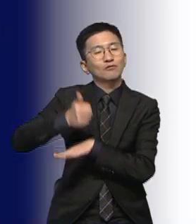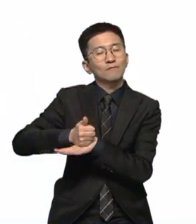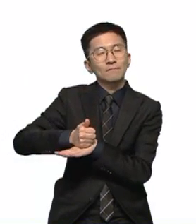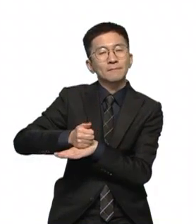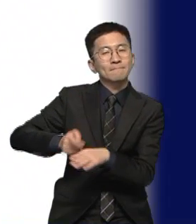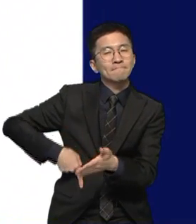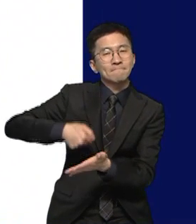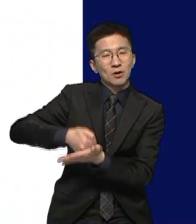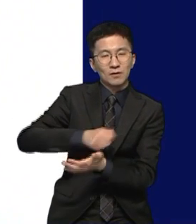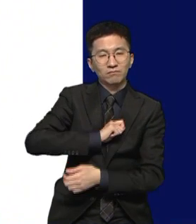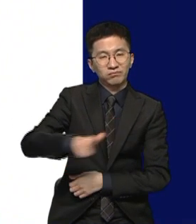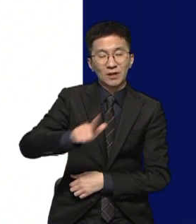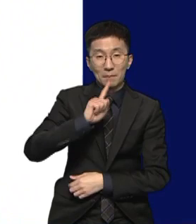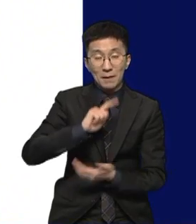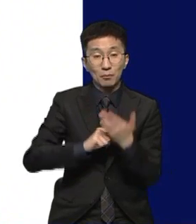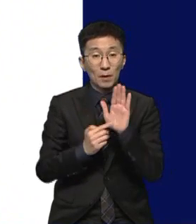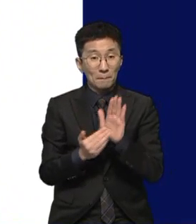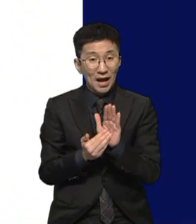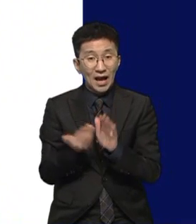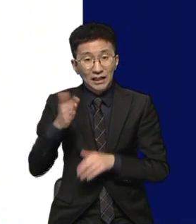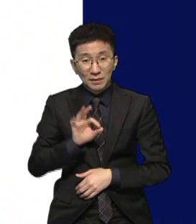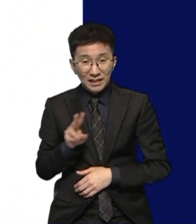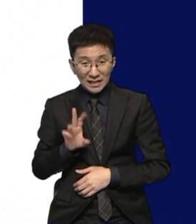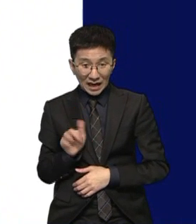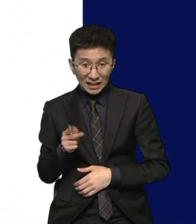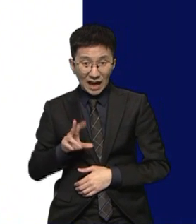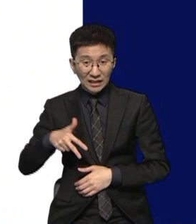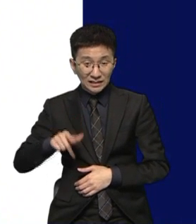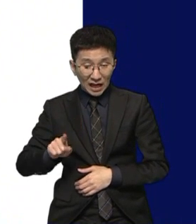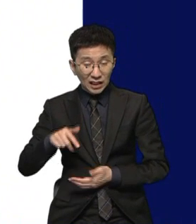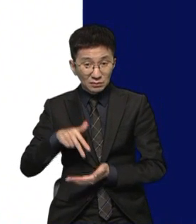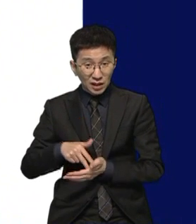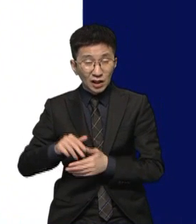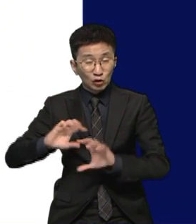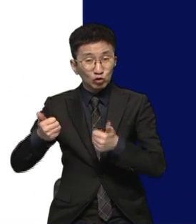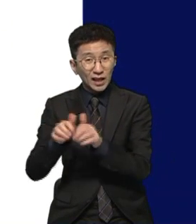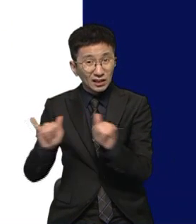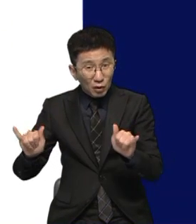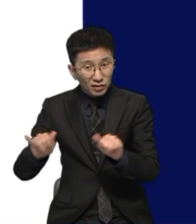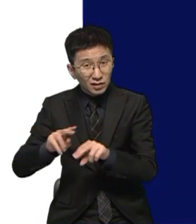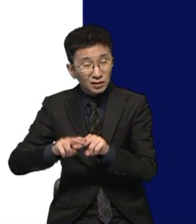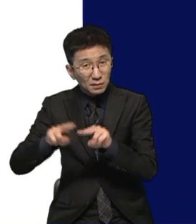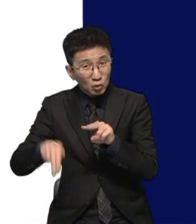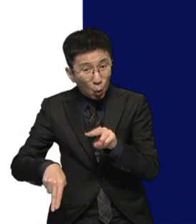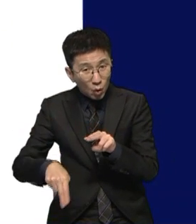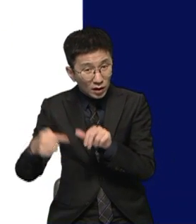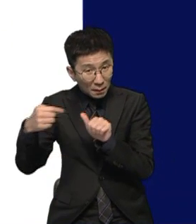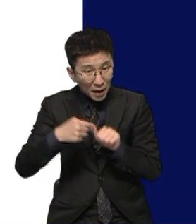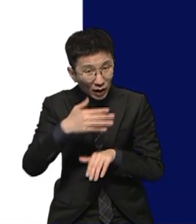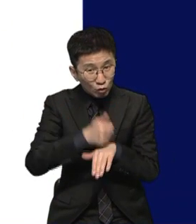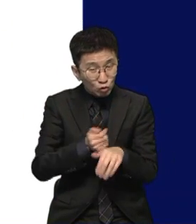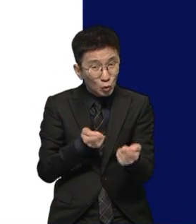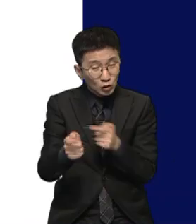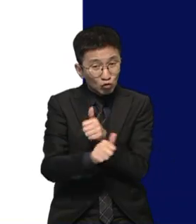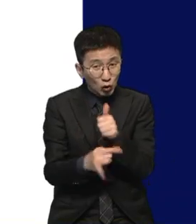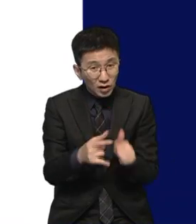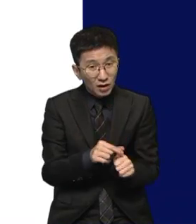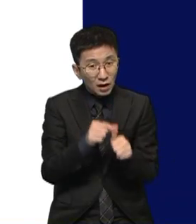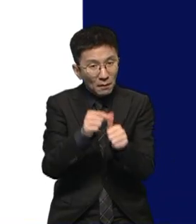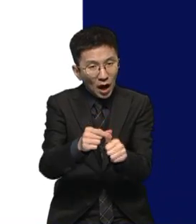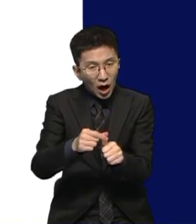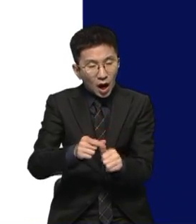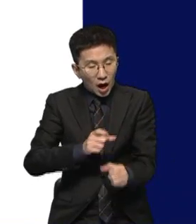밝혔습니다. 하지만 양 의원은 다수당이라고 자당 국회의원을 탈당시켜서 안건조정위원으로 하겠다는 발상에 경악을